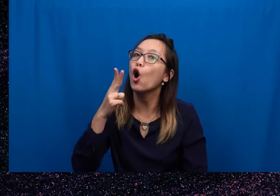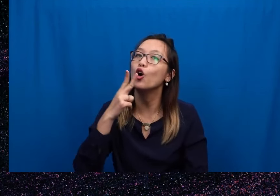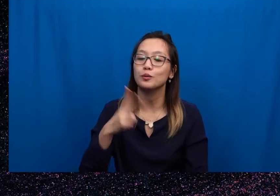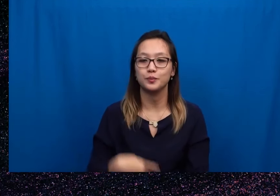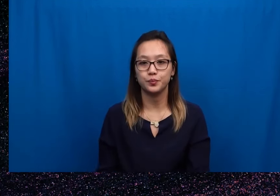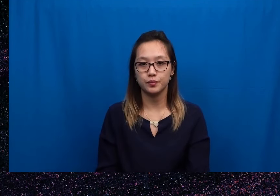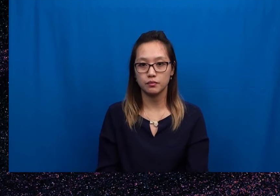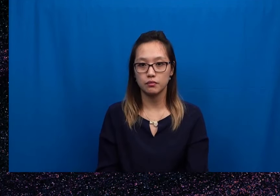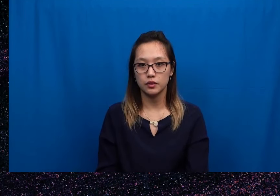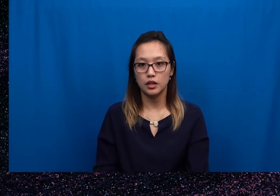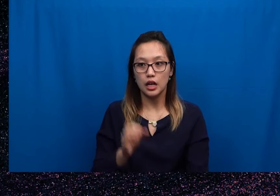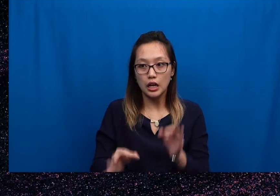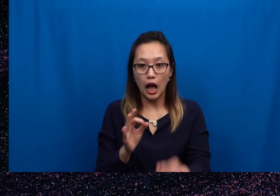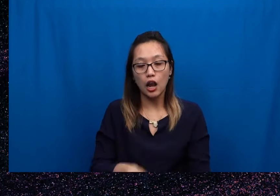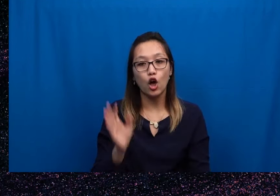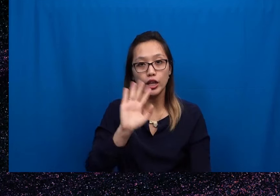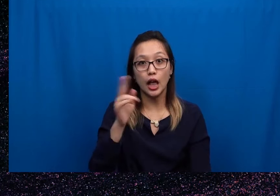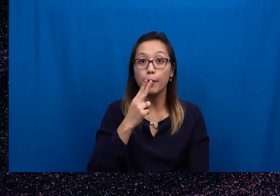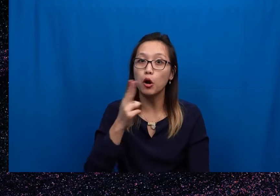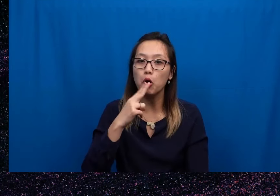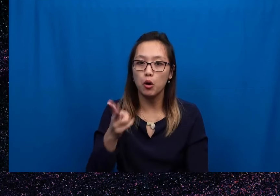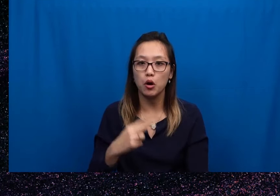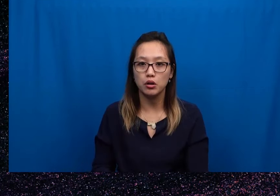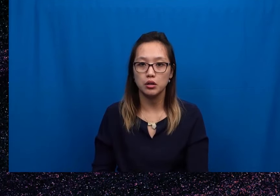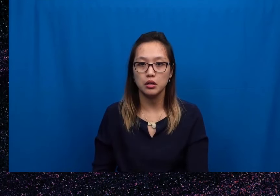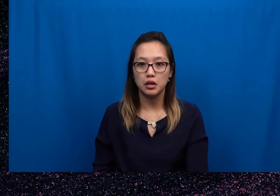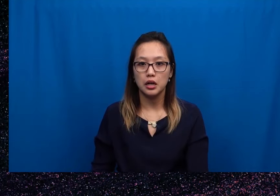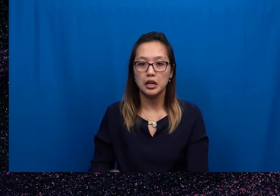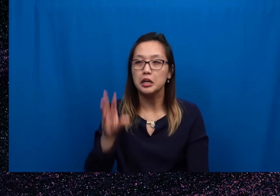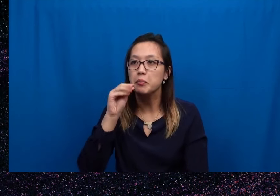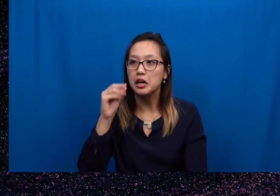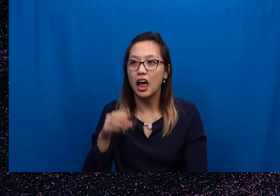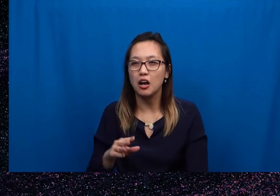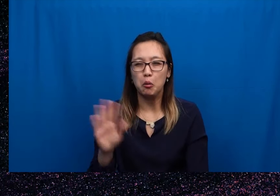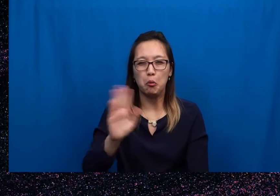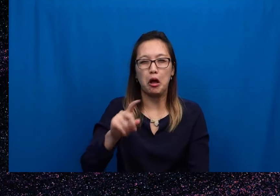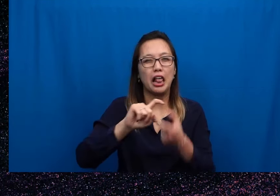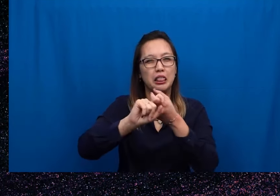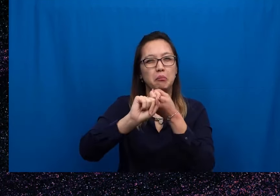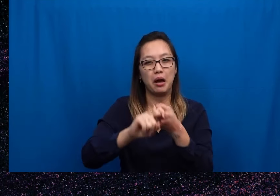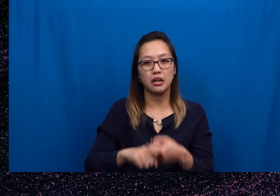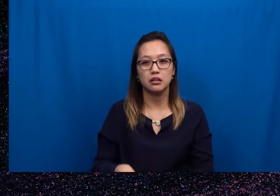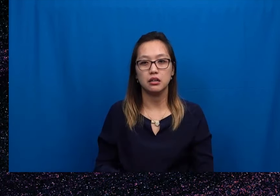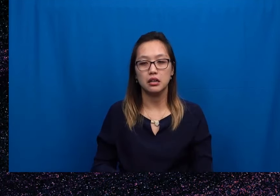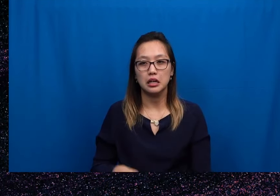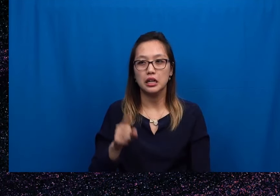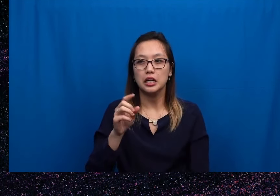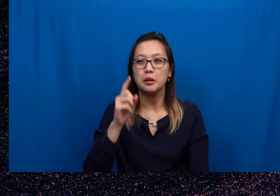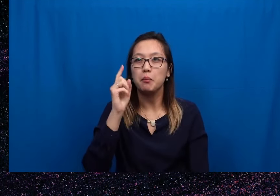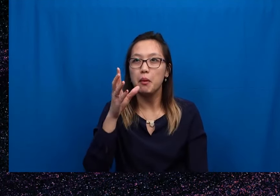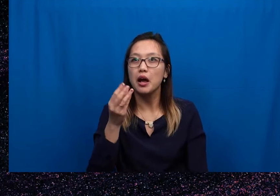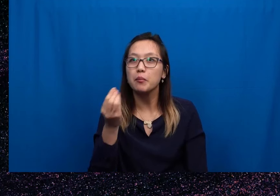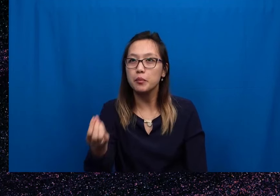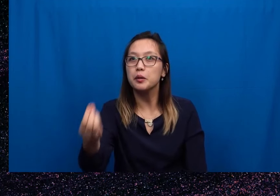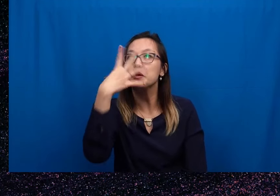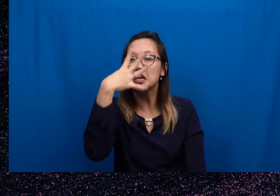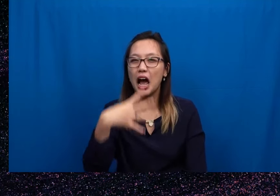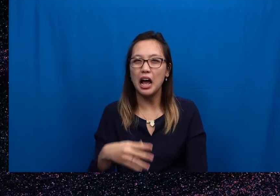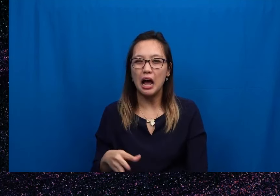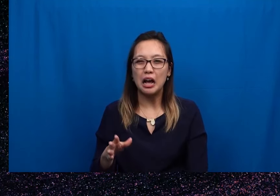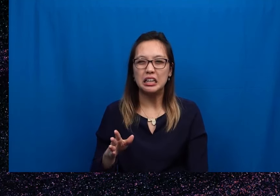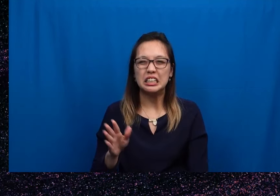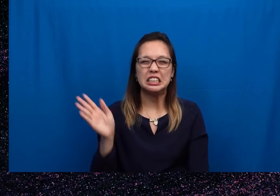ada yang tidak merokok, kita dianggap bukan teman dan dianggap banci. Dan itu